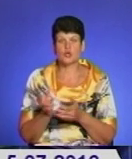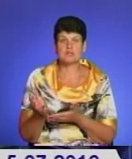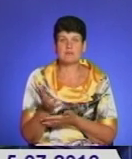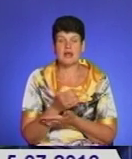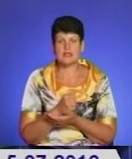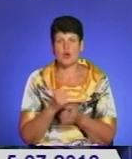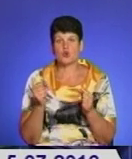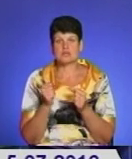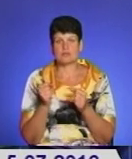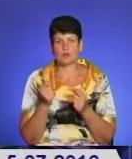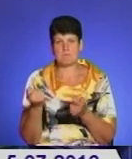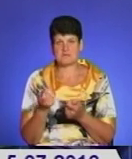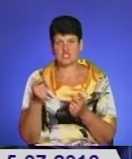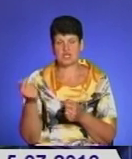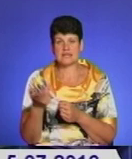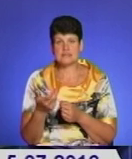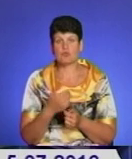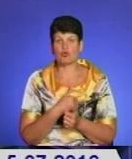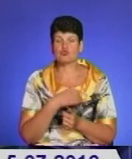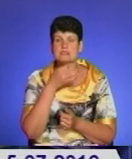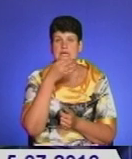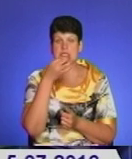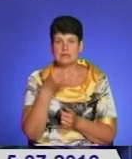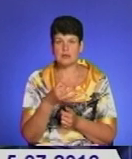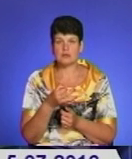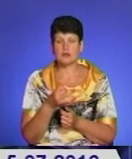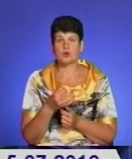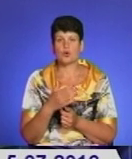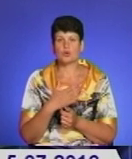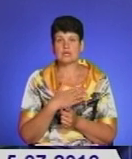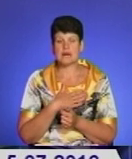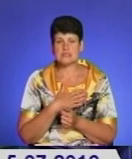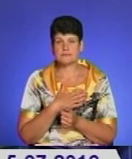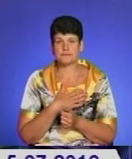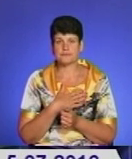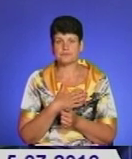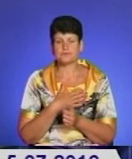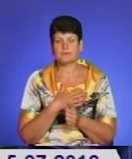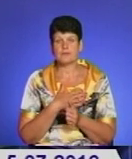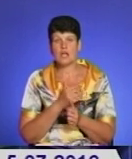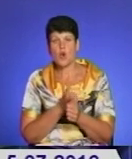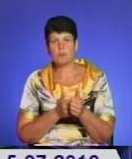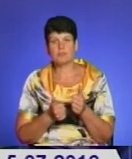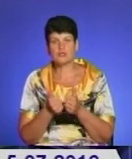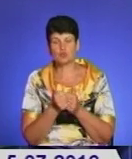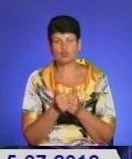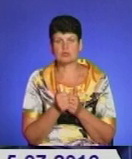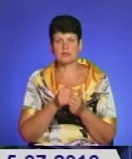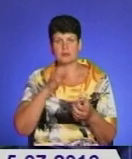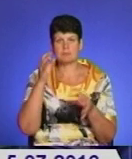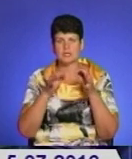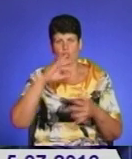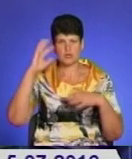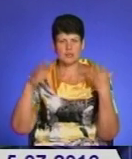пшениці. Хочу вам сказати, нас обминула стихія, злива і градобої, так